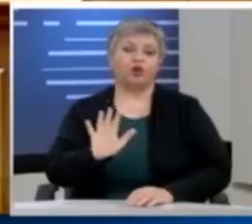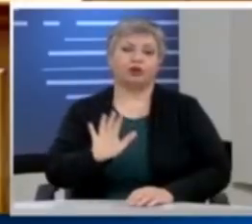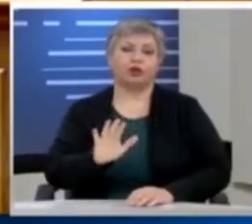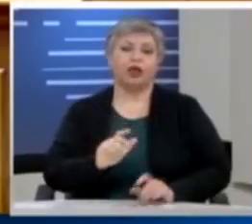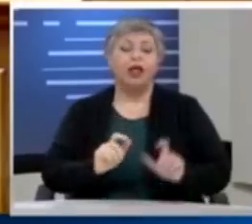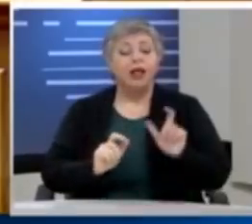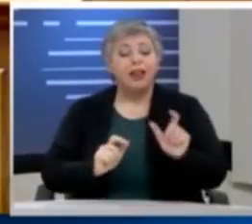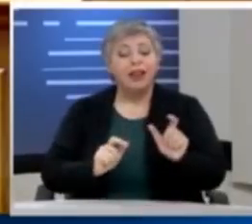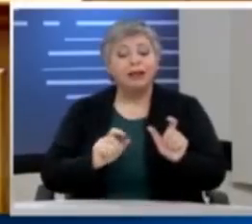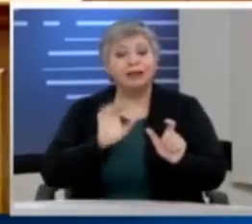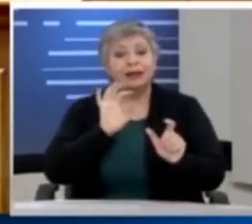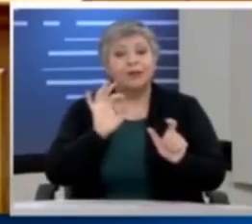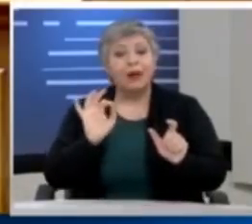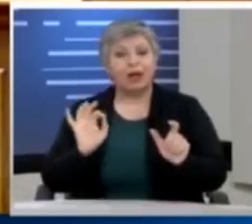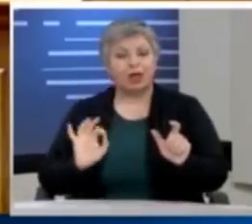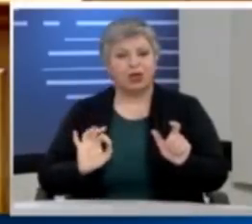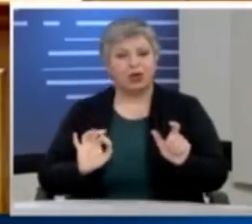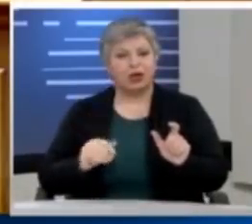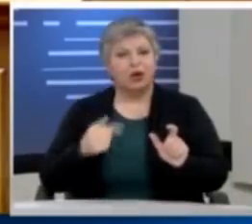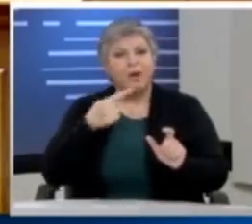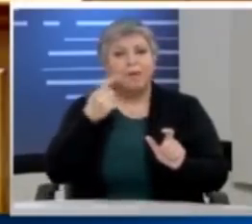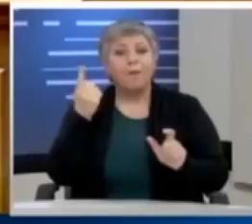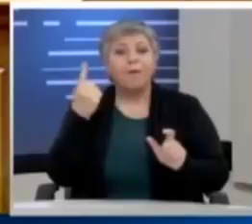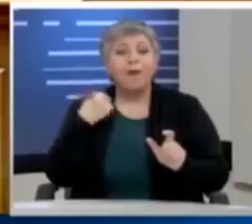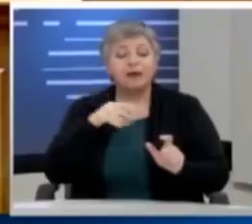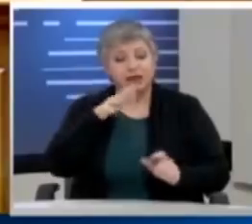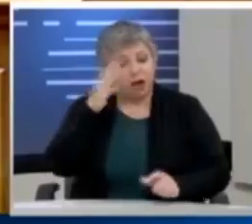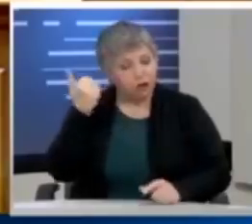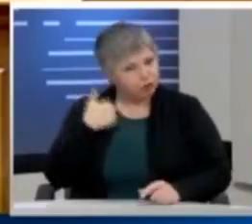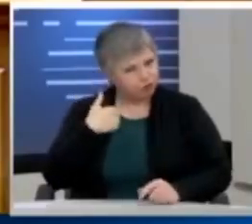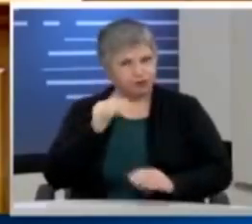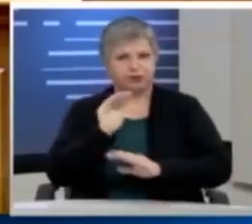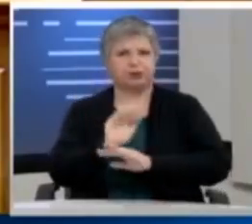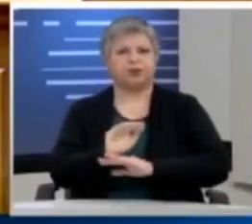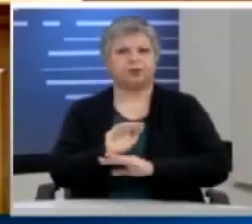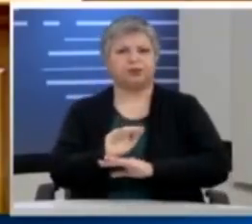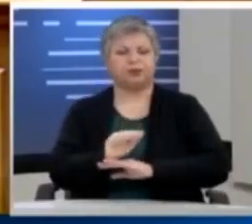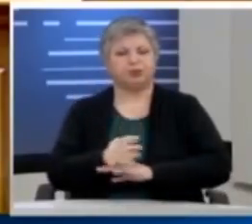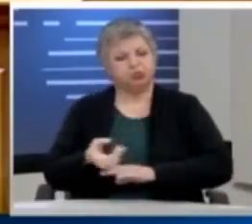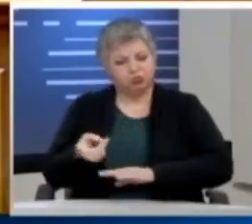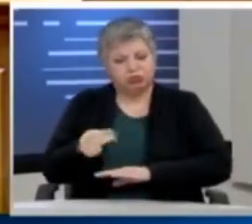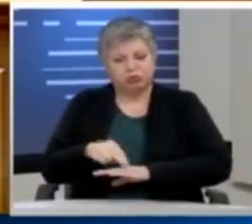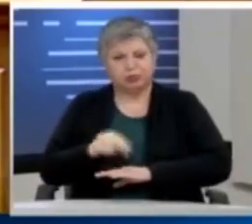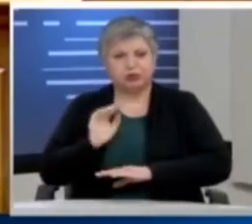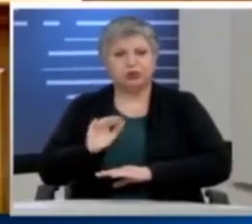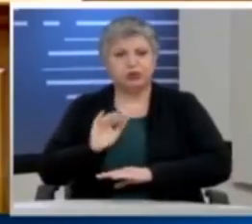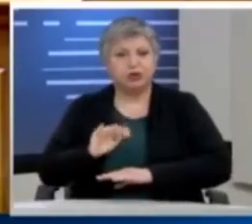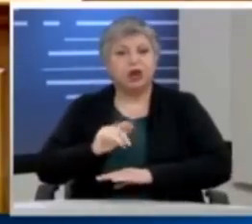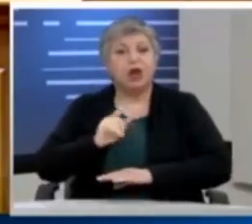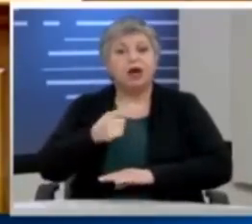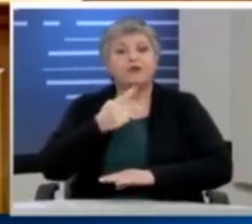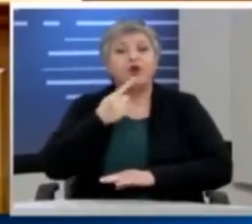περσινό καλοκαίρι ακόμα σας είχαμε ρωτήσει από αυτό το βήμα, αφού προσδιορίστηκε, όπως λέτε,